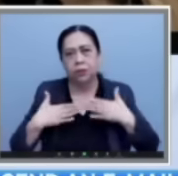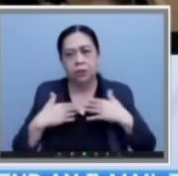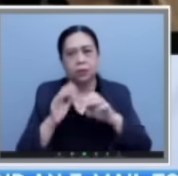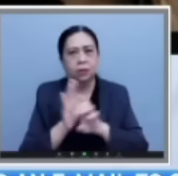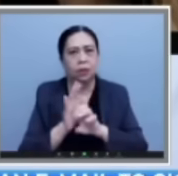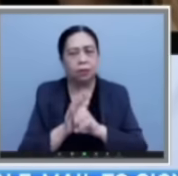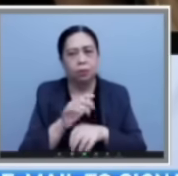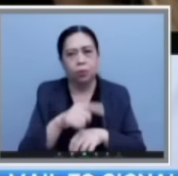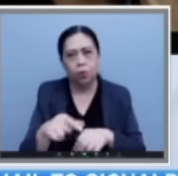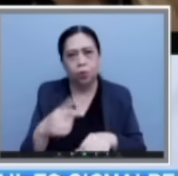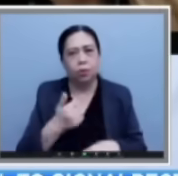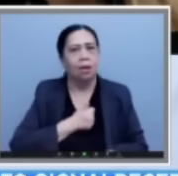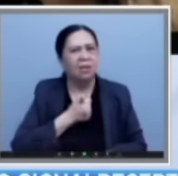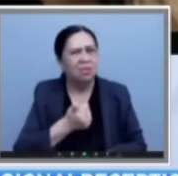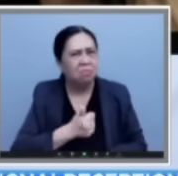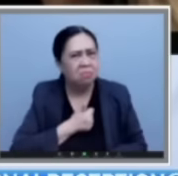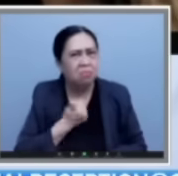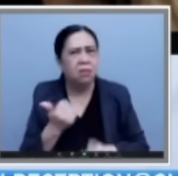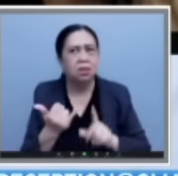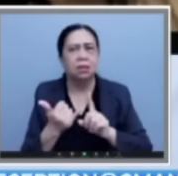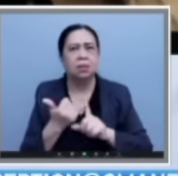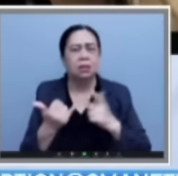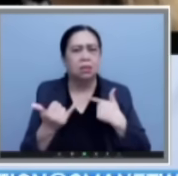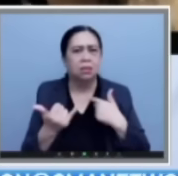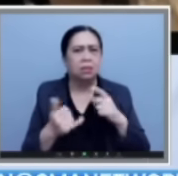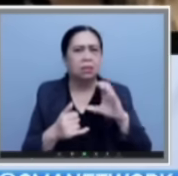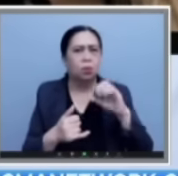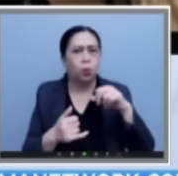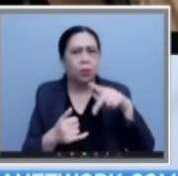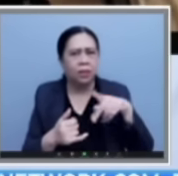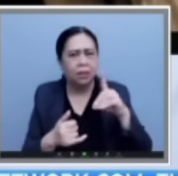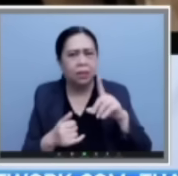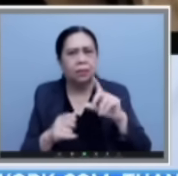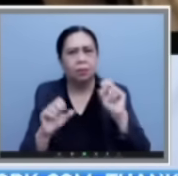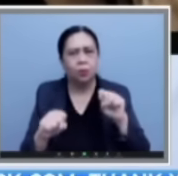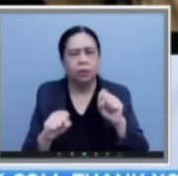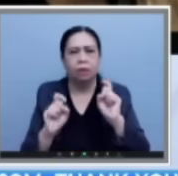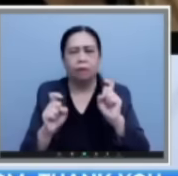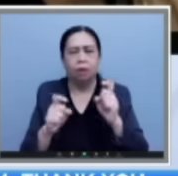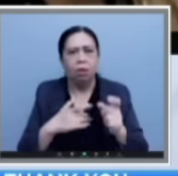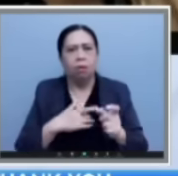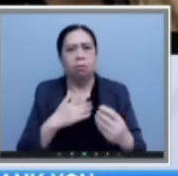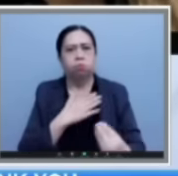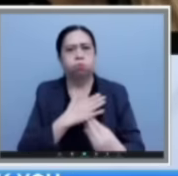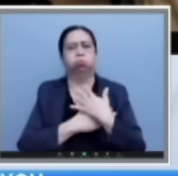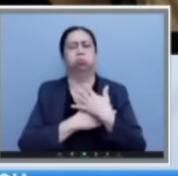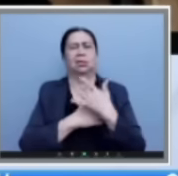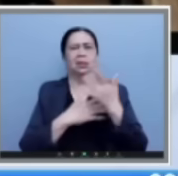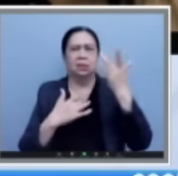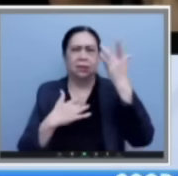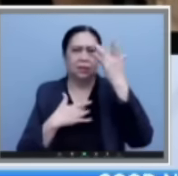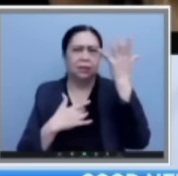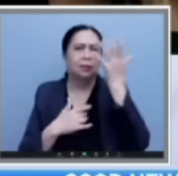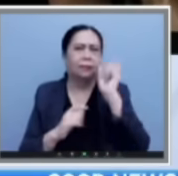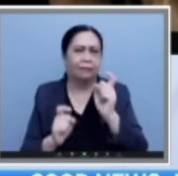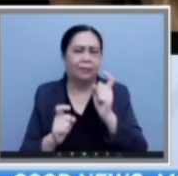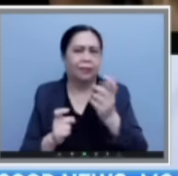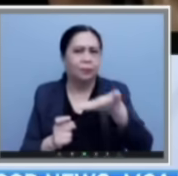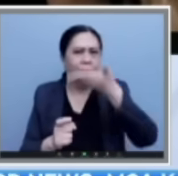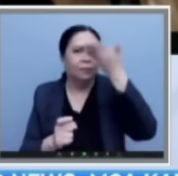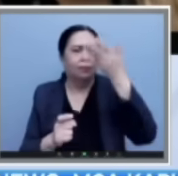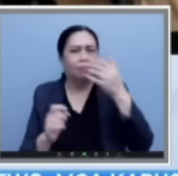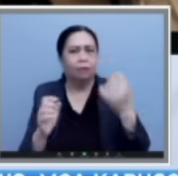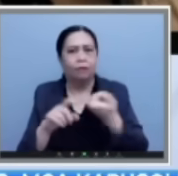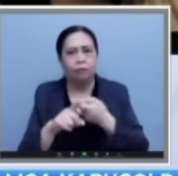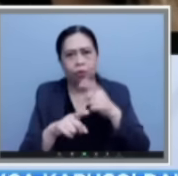mga hika o kaya mga copd mabilis pwedeng mag-react sila dito sa mga gases na malalanghap nila galing